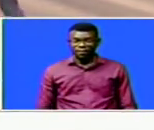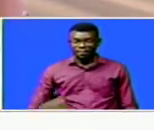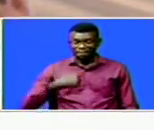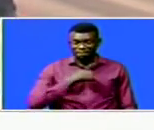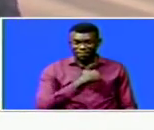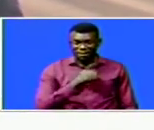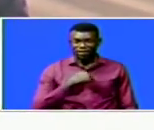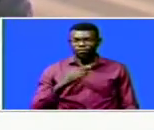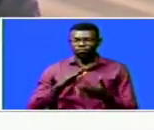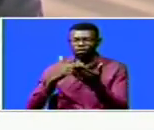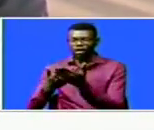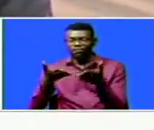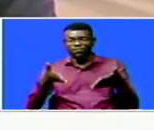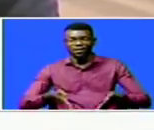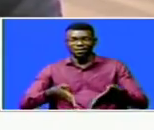mimi niko hapa